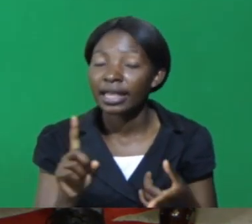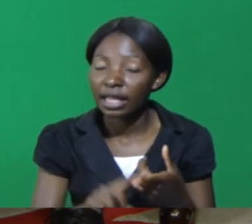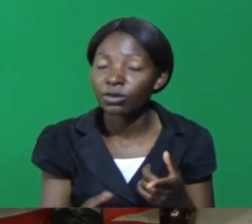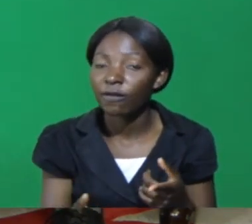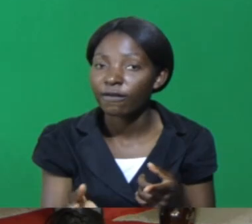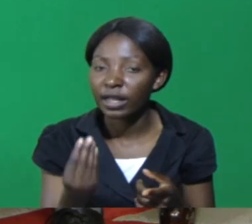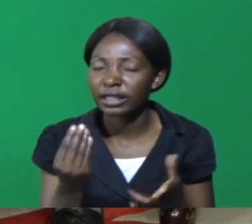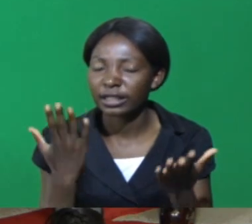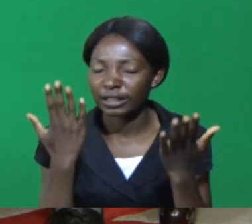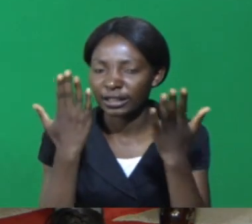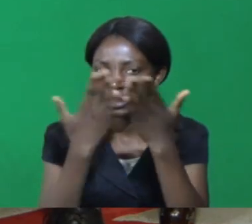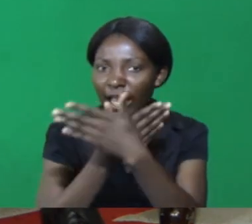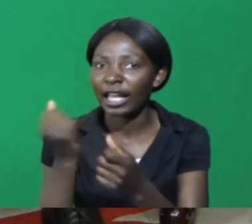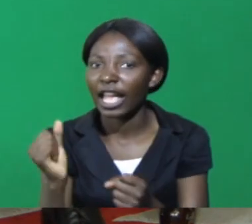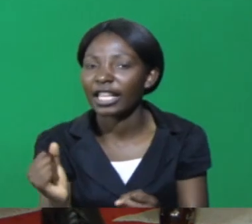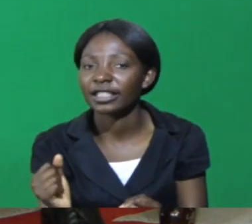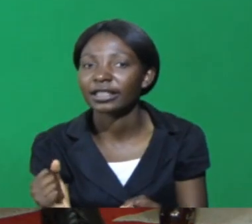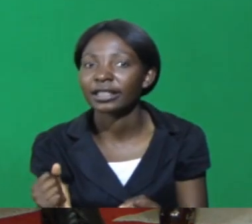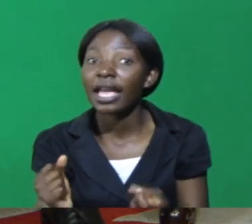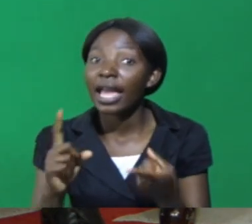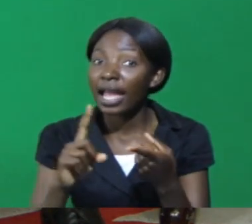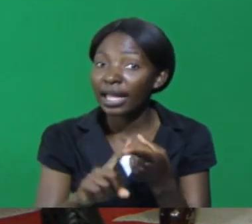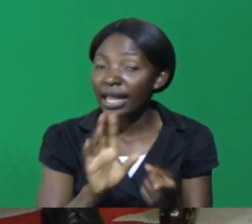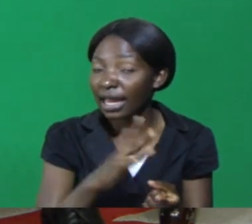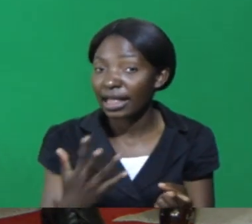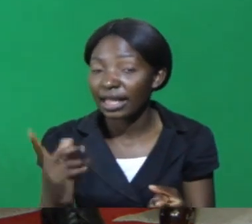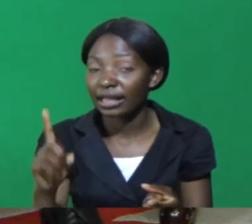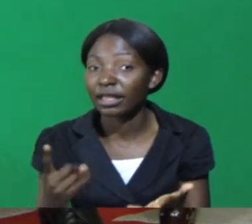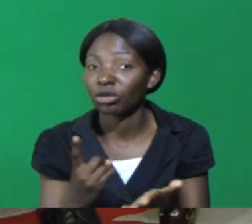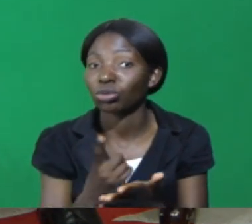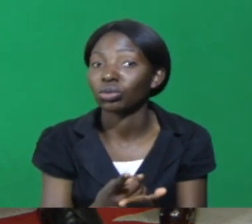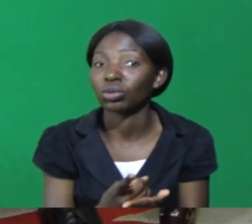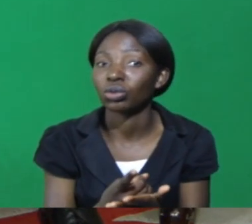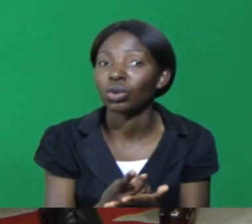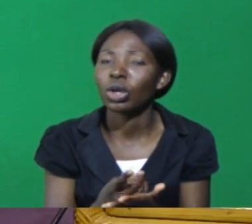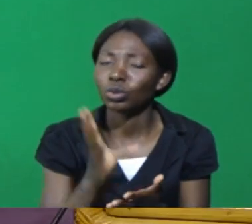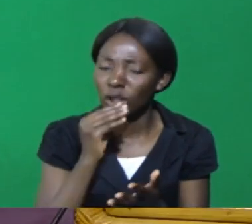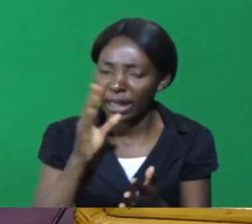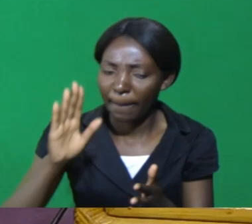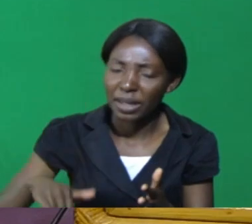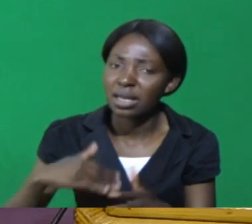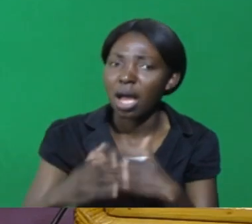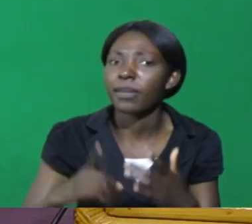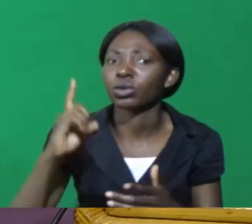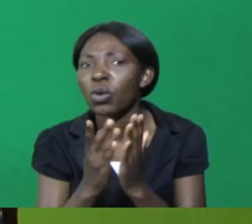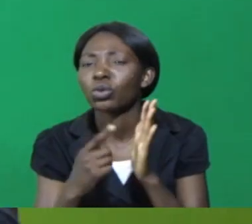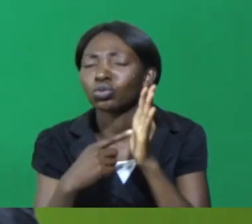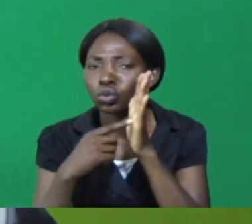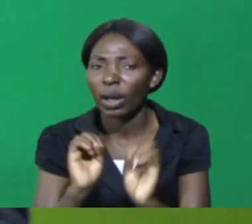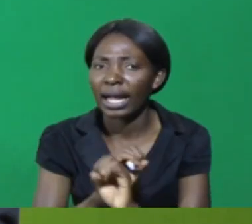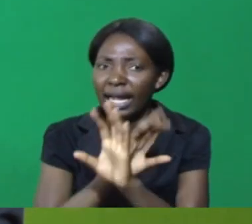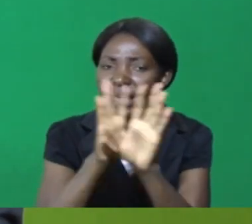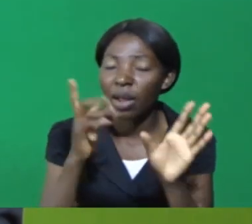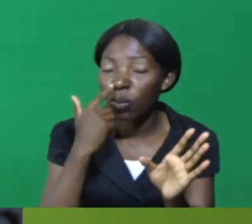munguva yeMark Ages. Chimwe chinhu chaainzi anoita zvakare kumhura Mwari, kwatakadzidza kuti